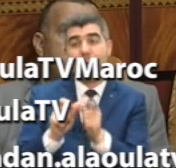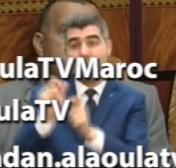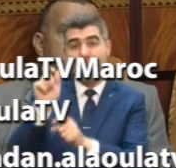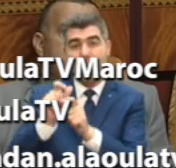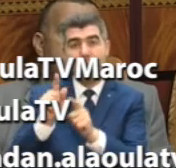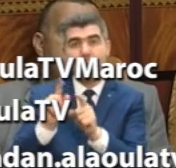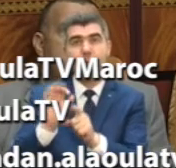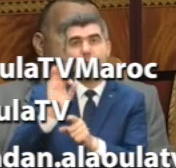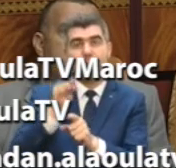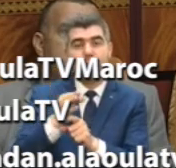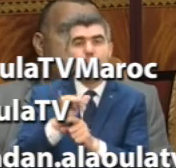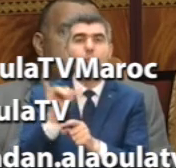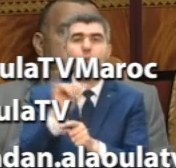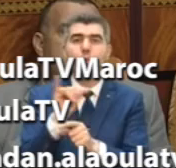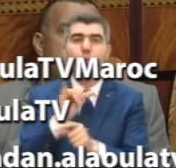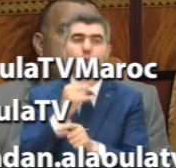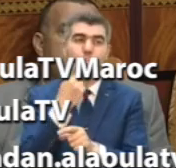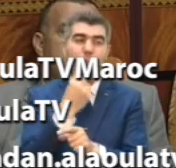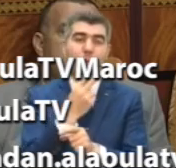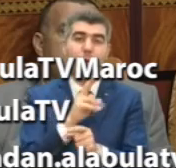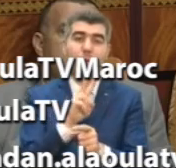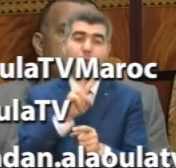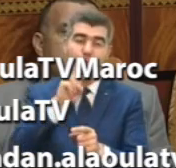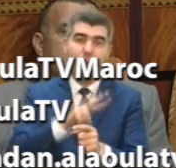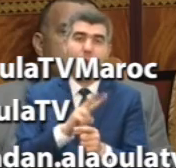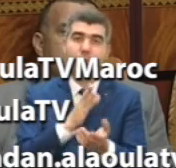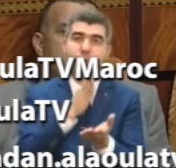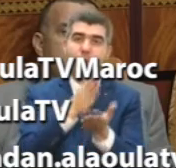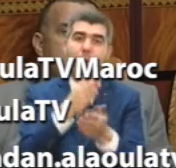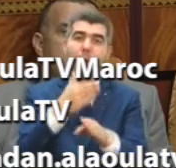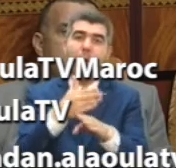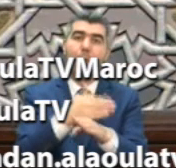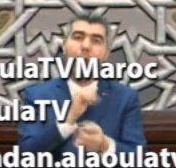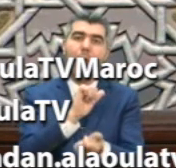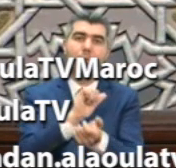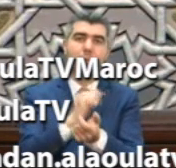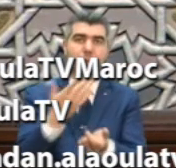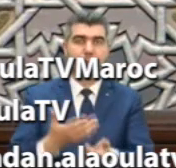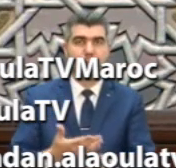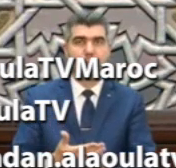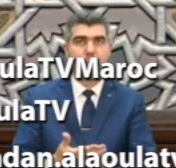ندمجوهم ونشوفوا الحاله ديال السيد الوزير قبل ما يدخلوا للكراش. بحال عدد اللي عندكم رشورشي